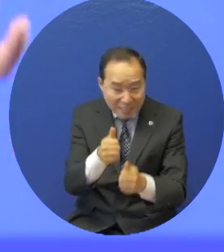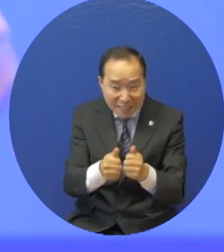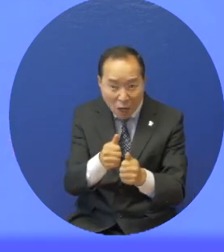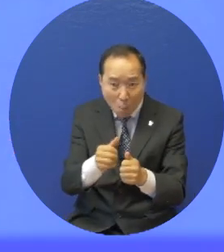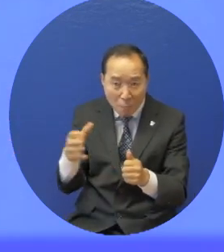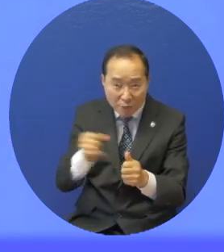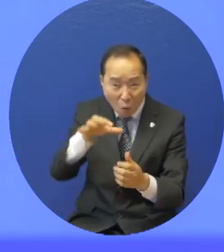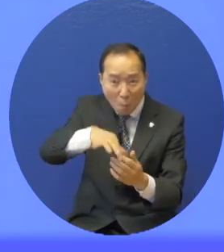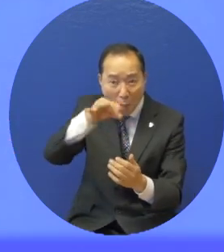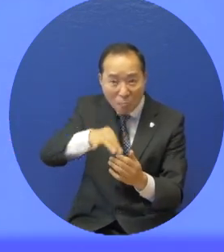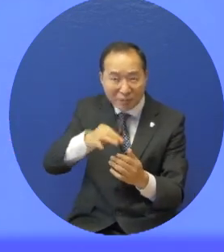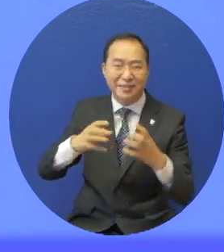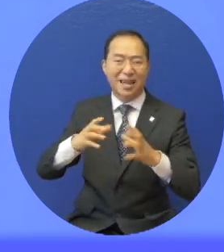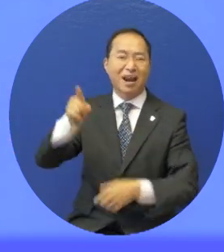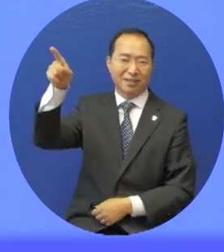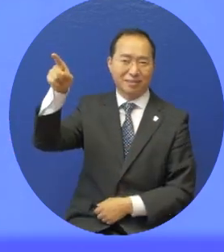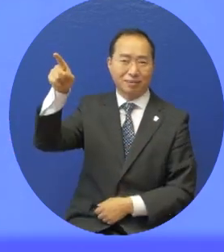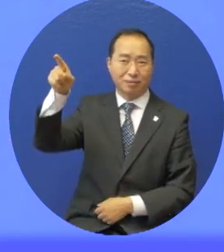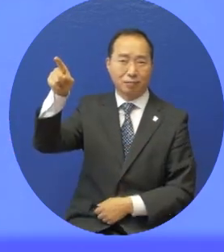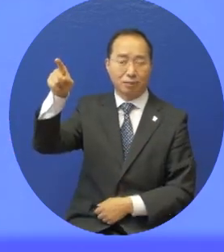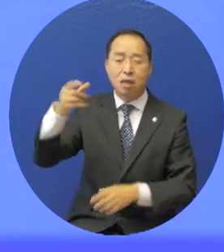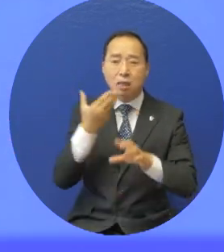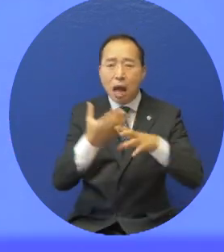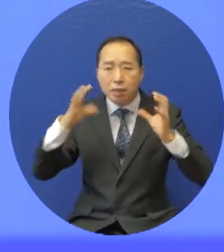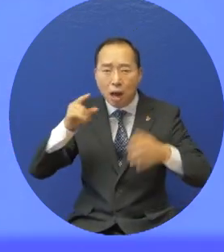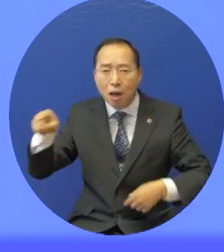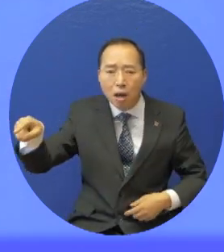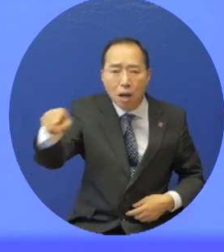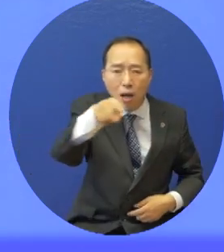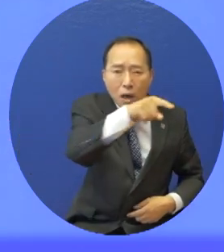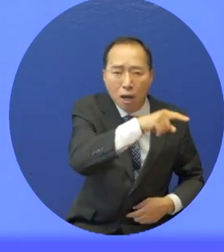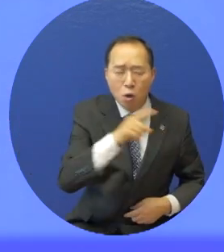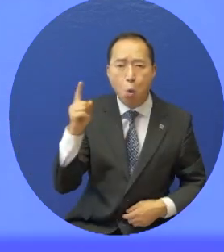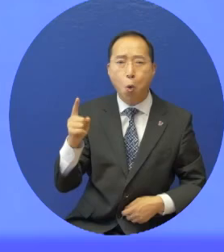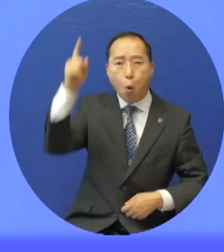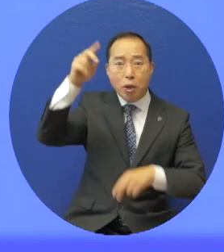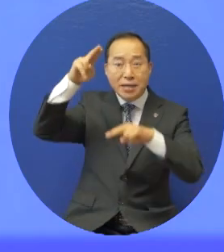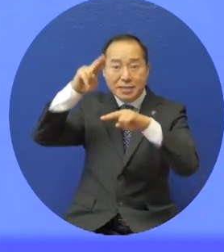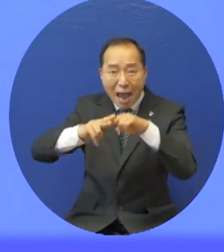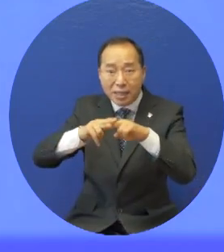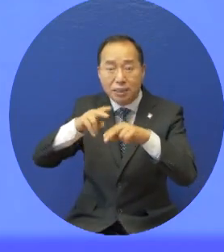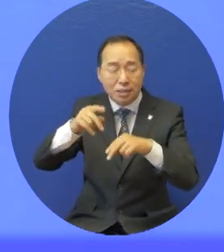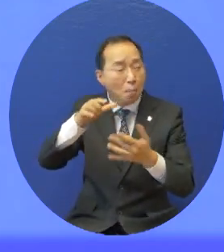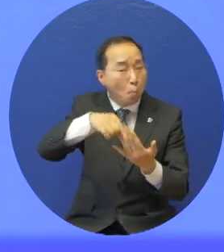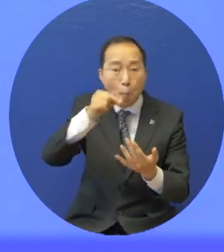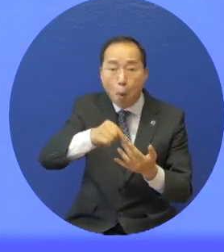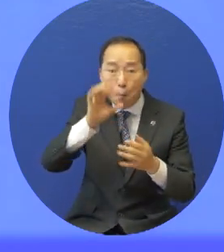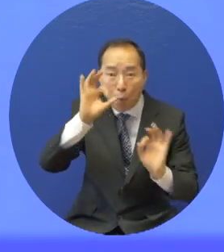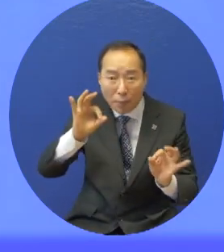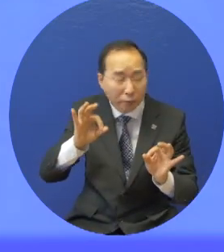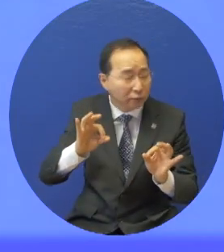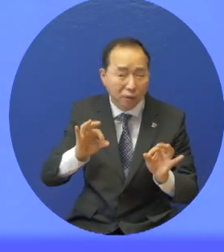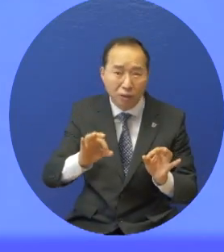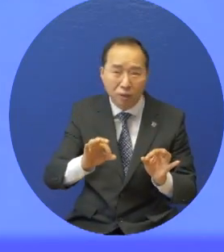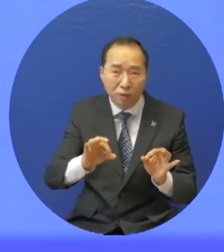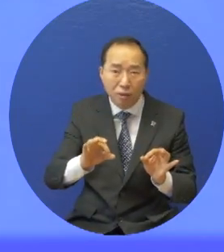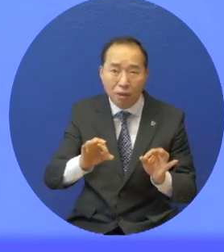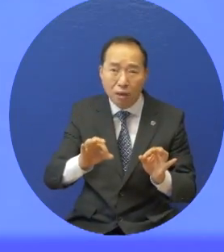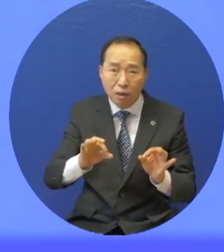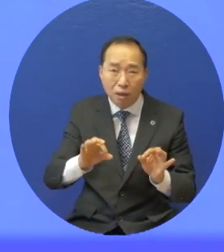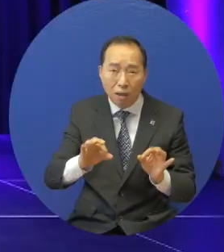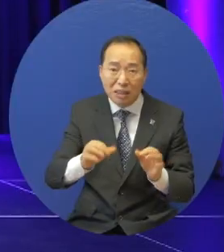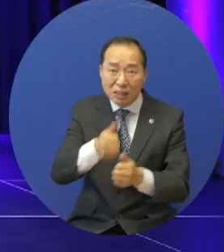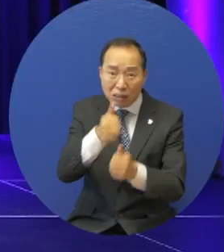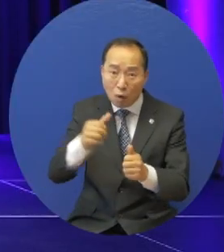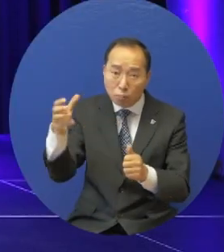관리들을 시험으로 뽑는 국가가 몇 개의 국가가 있을까요? 많지 않아요. 백장님, 남장님, 공장님 이런 분들이 해야죠.